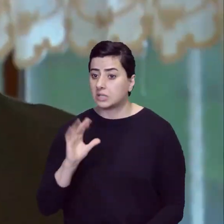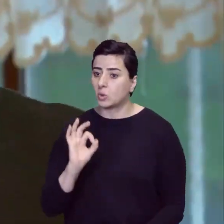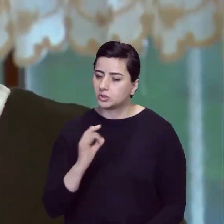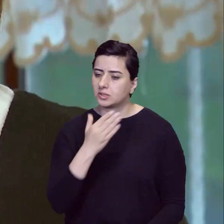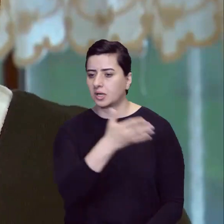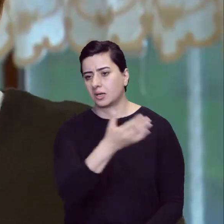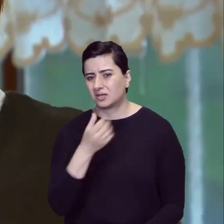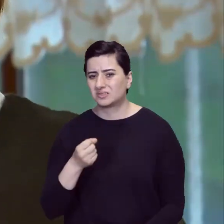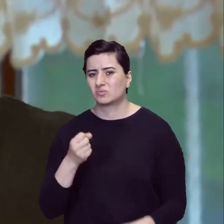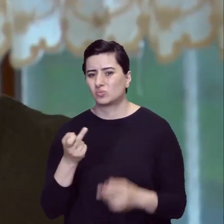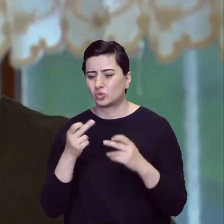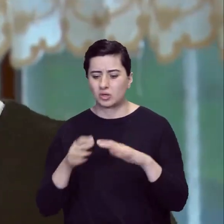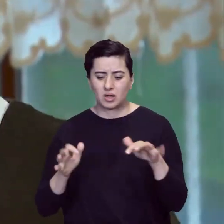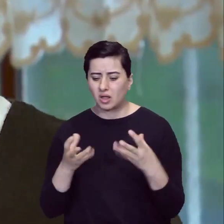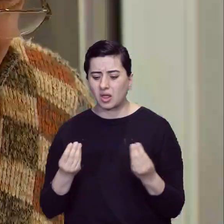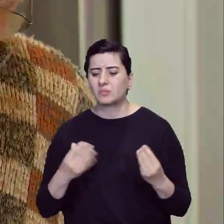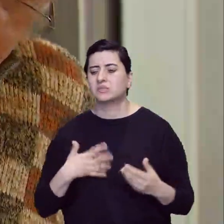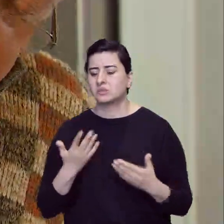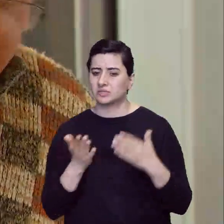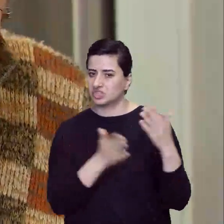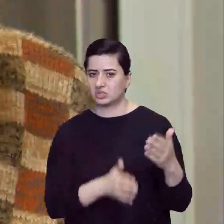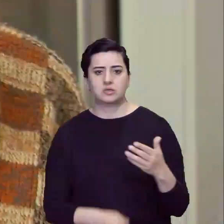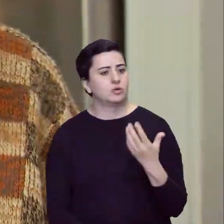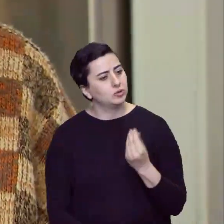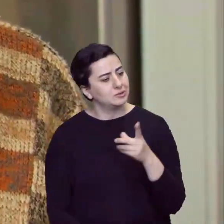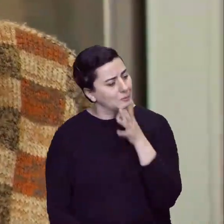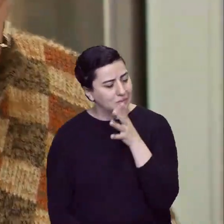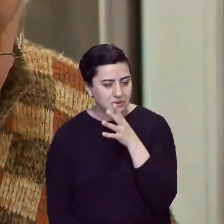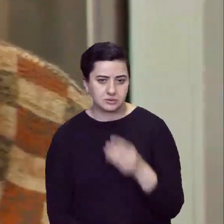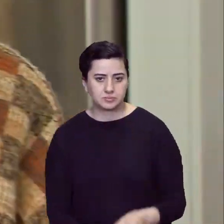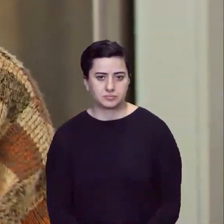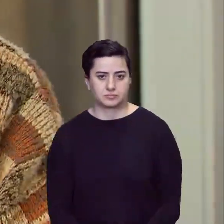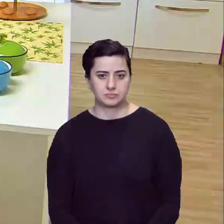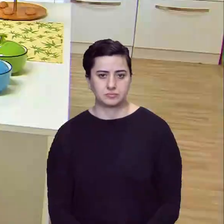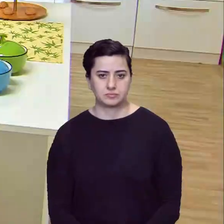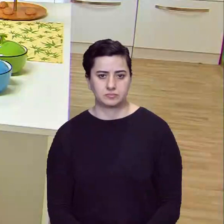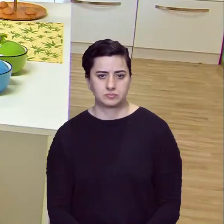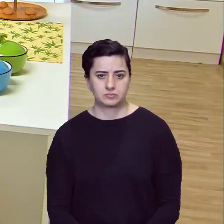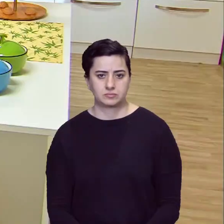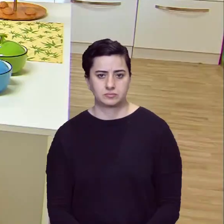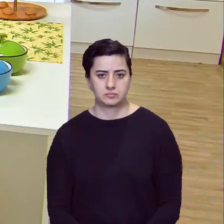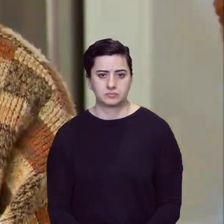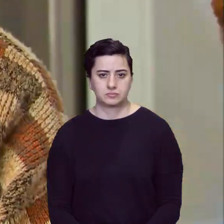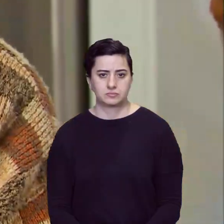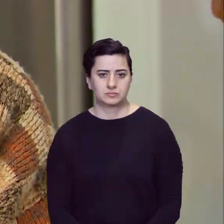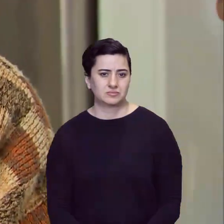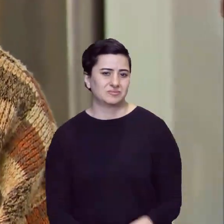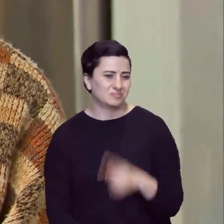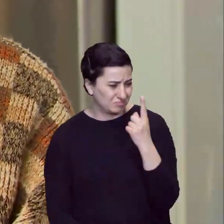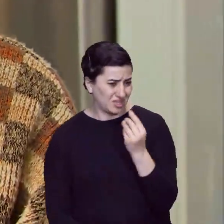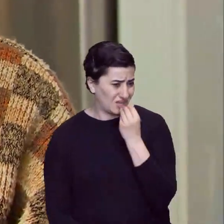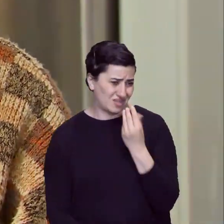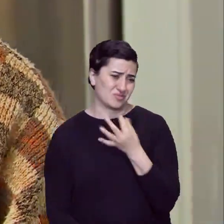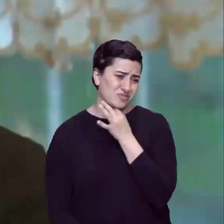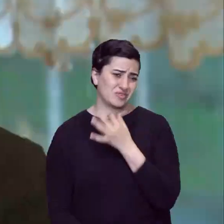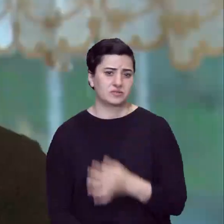olursa alırız Ökkeş. Boşu boşuna yer tutmasın evde. Tamam, sen nasıl istersen. Kurabiye tabağına uzandı. Hediye be, bir